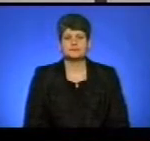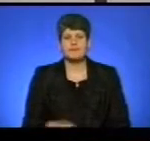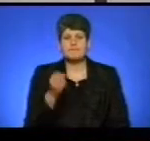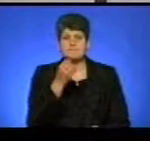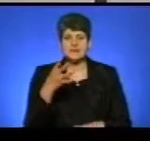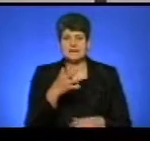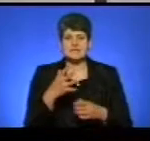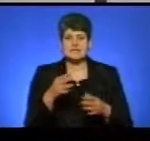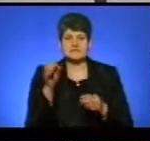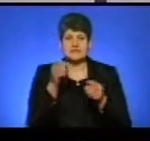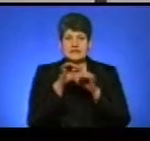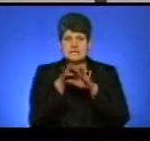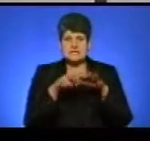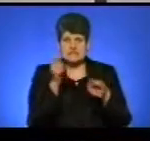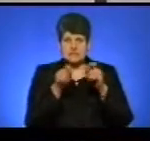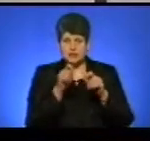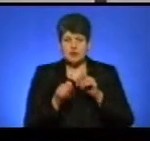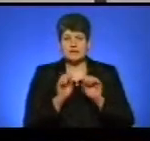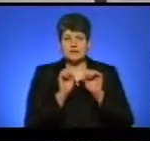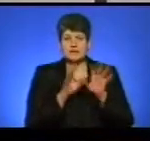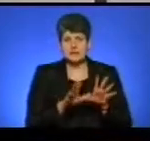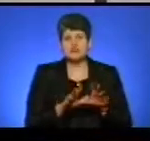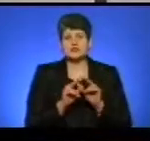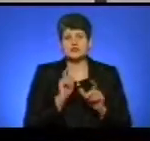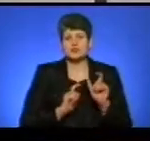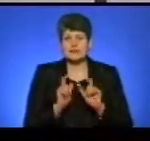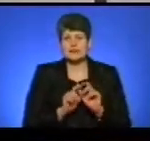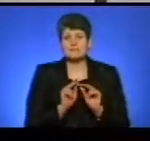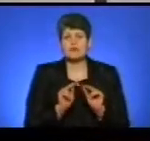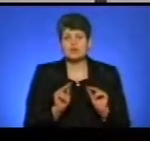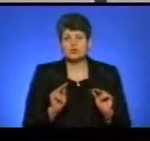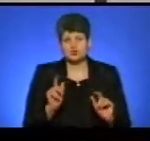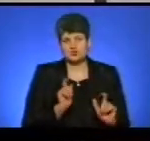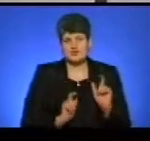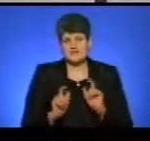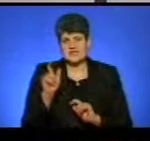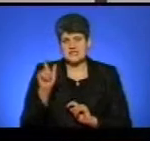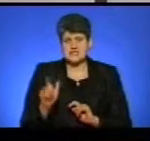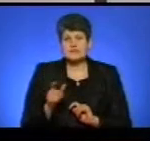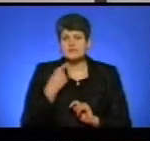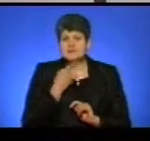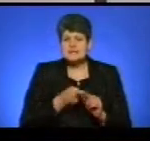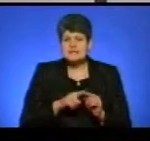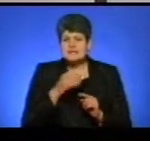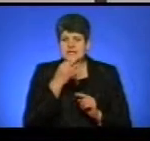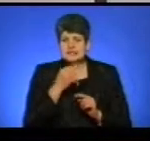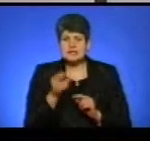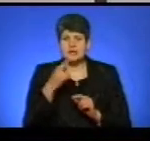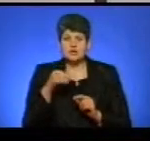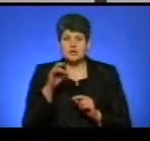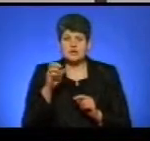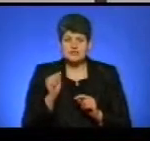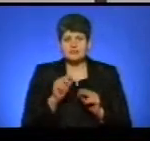15 маскувальних сіток передали військовим на схід студенти педагогічного університету. Про це повідомив доцент кафедри історії України